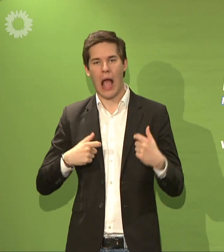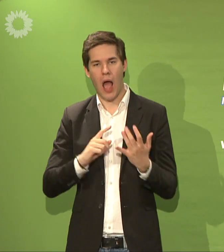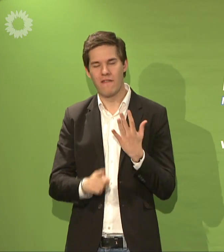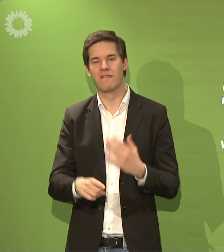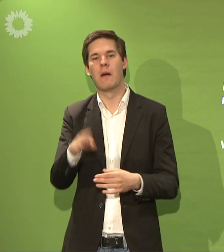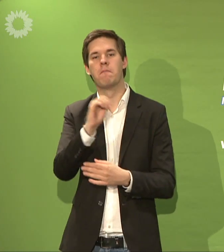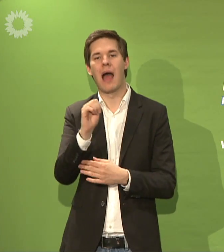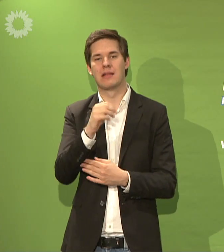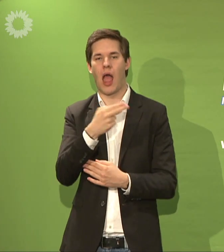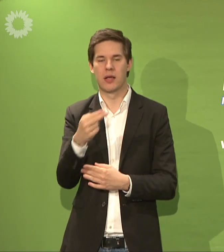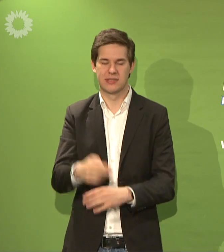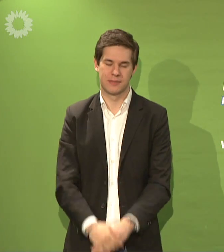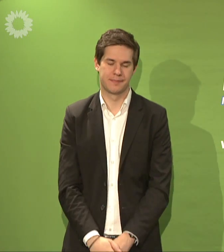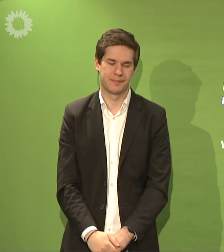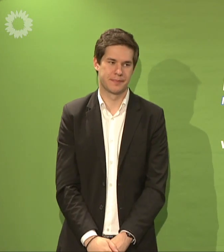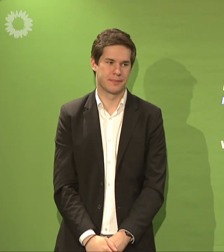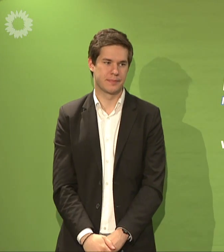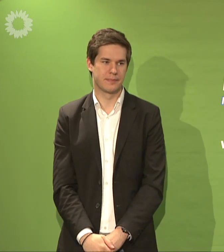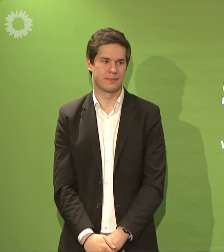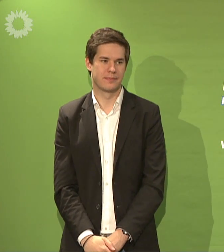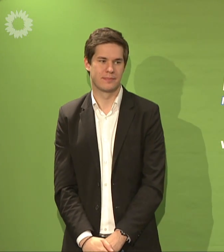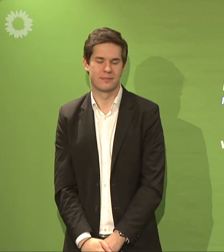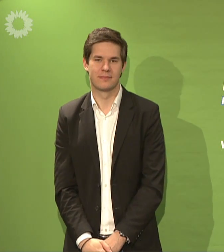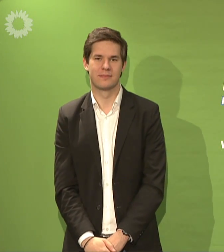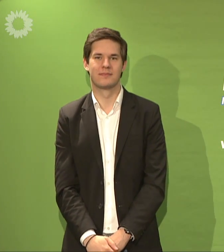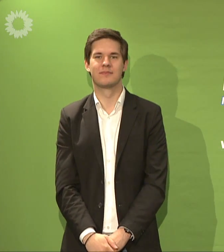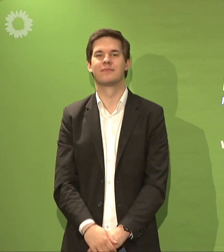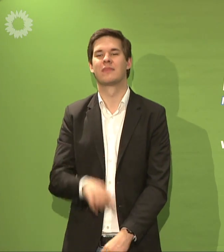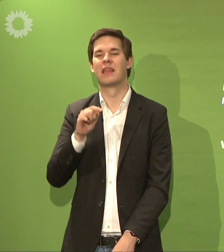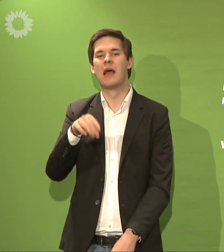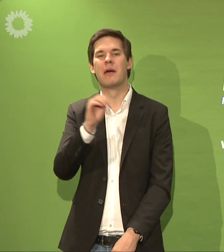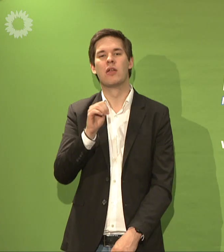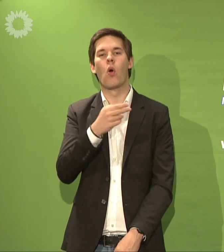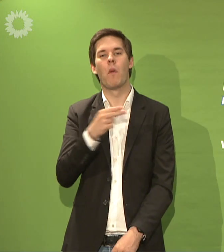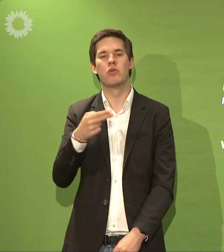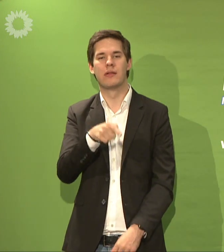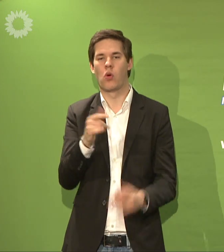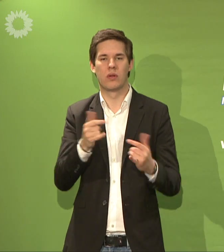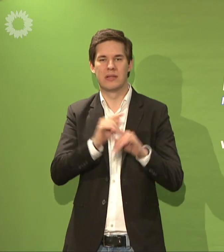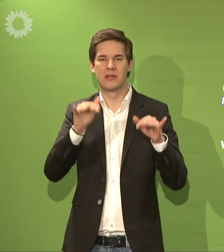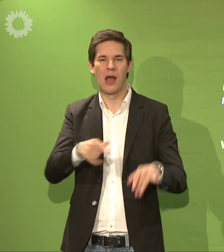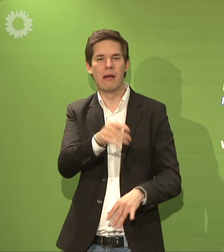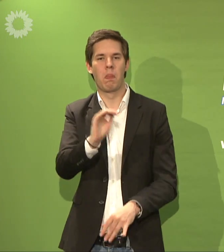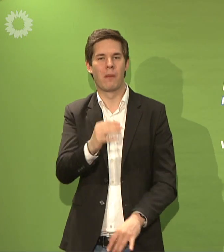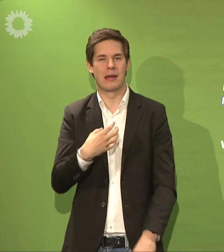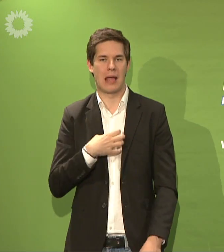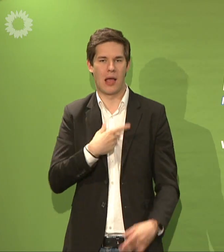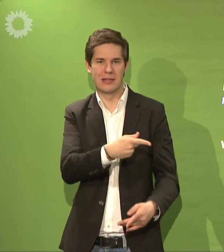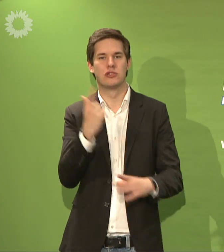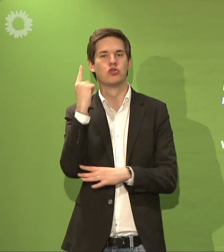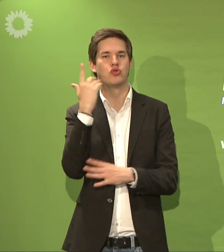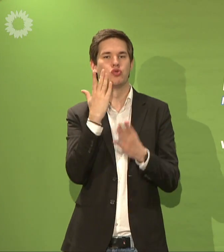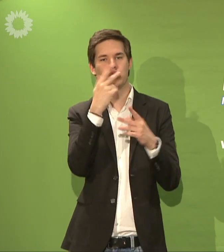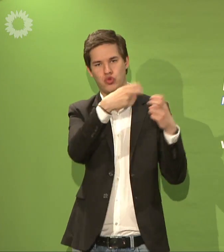Martin Hase. Die Andreas Woboda ist heute nicht da, weil ihr Kind erkrankt ist. Die ist also zu Hause, die hat aber ihre